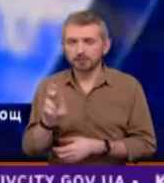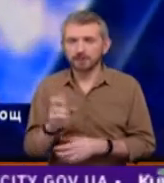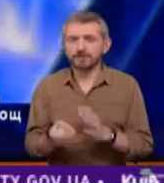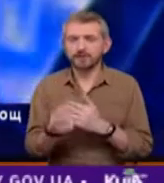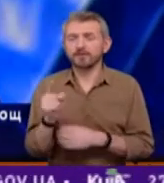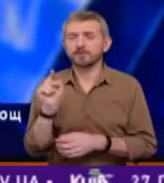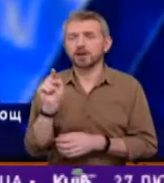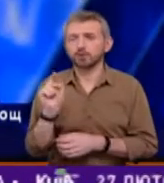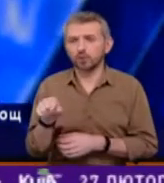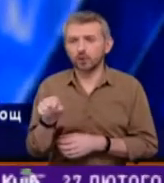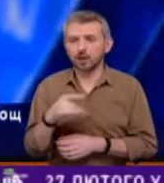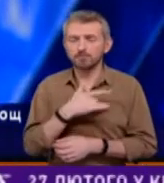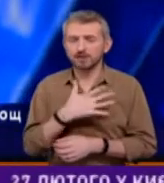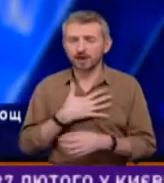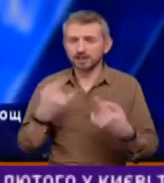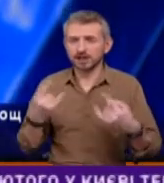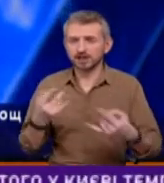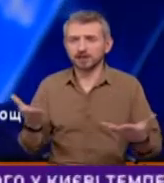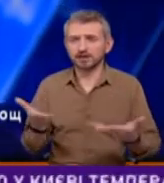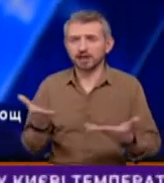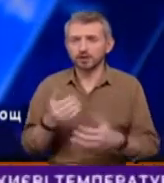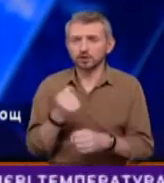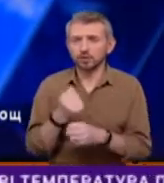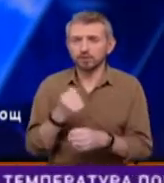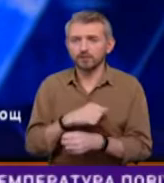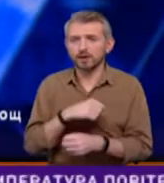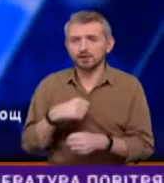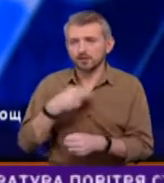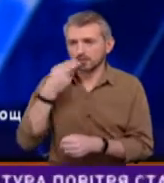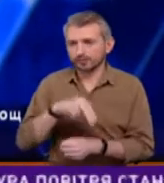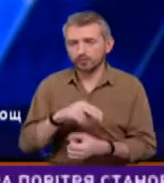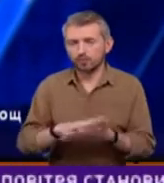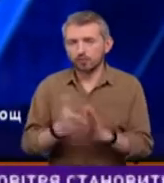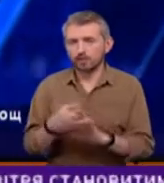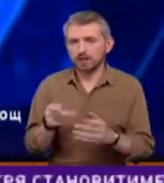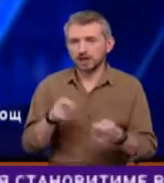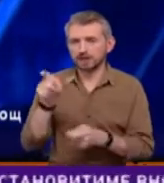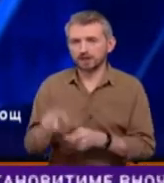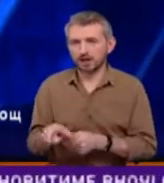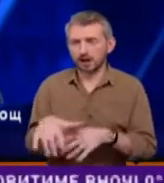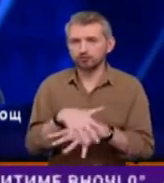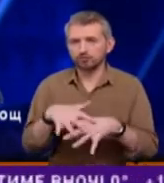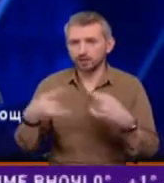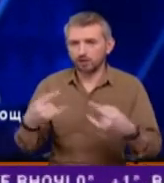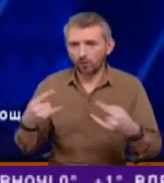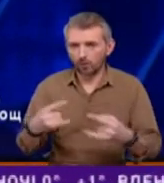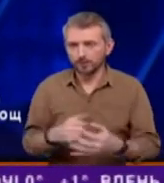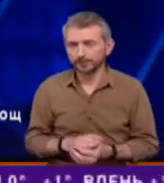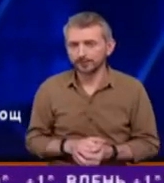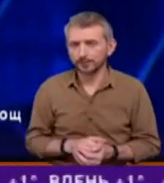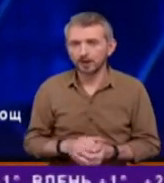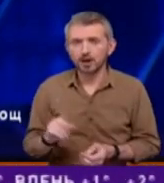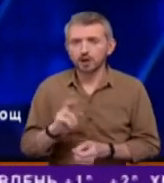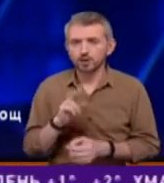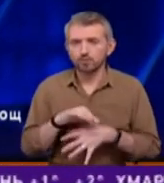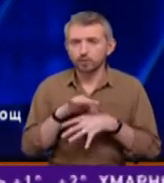той приватний канал, який зробив найлояльніші умови для керівника Суспільного. Для того,